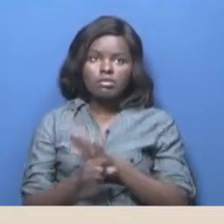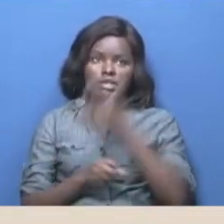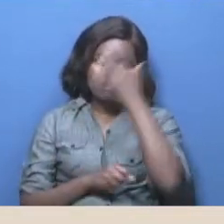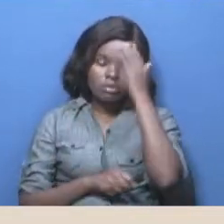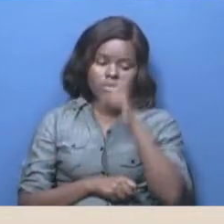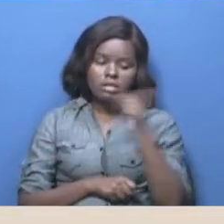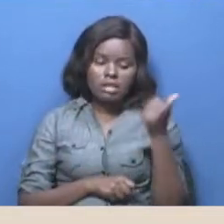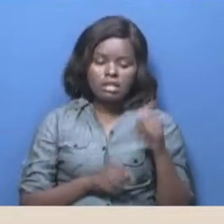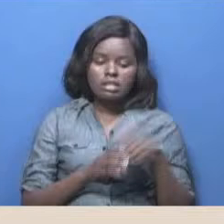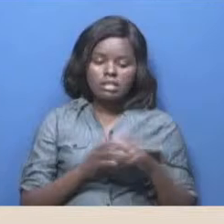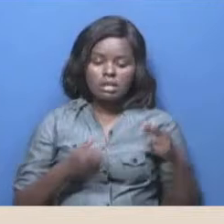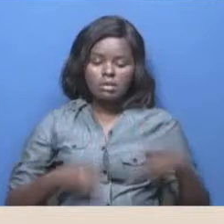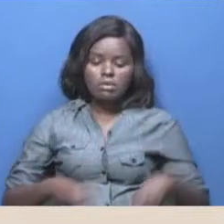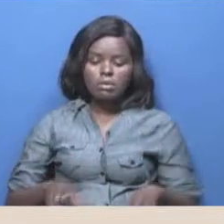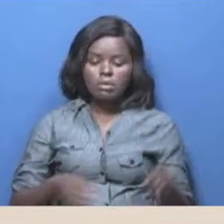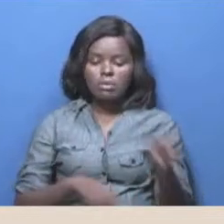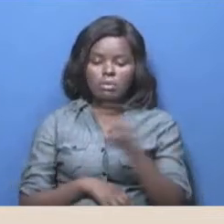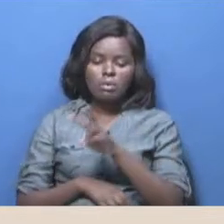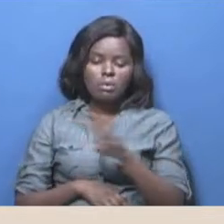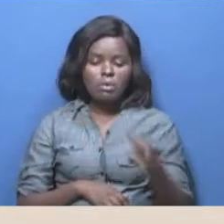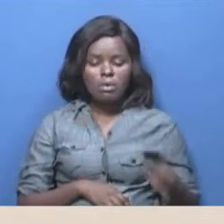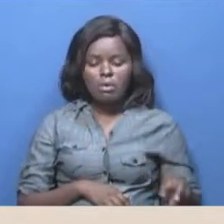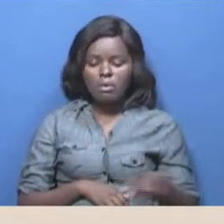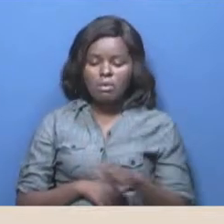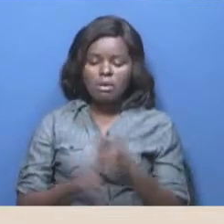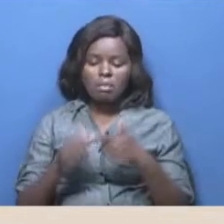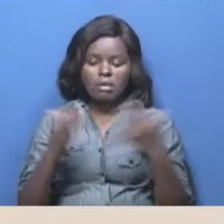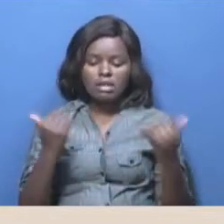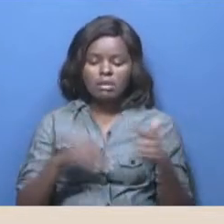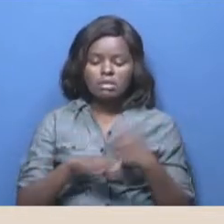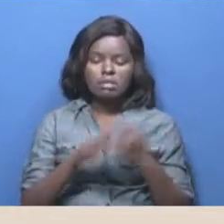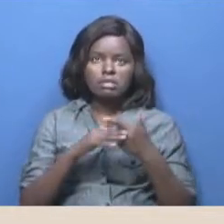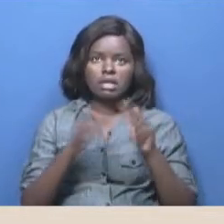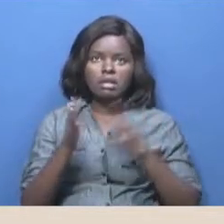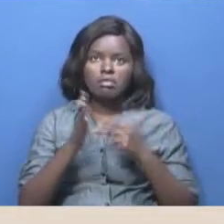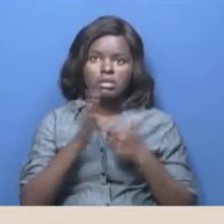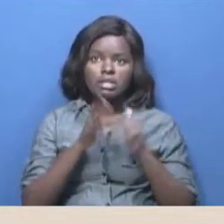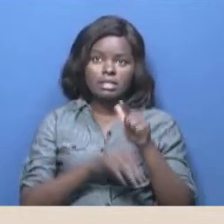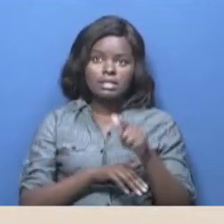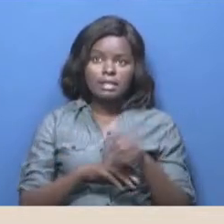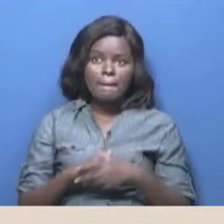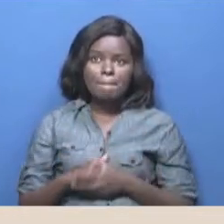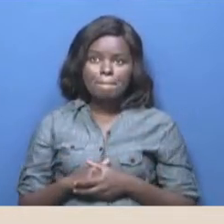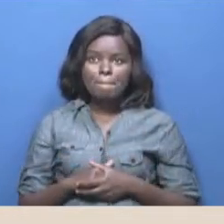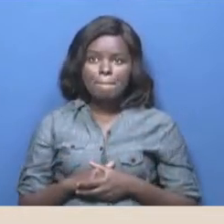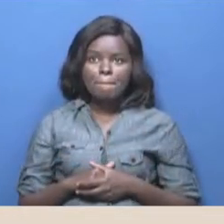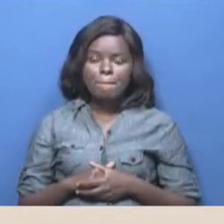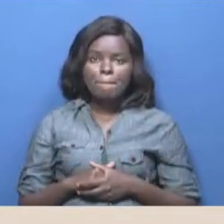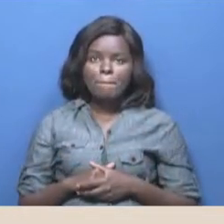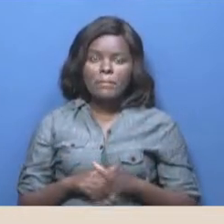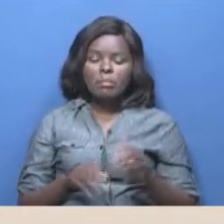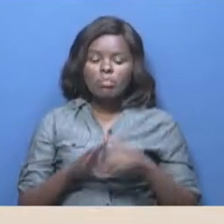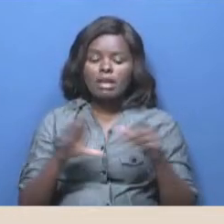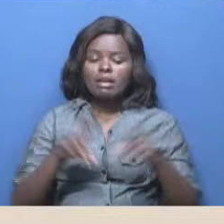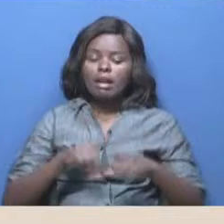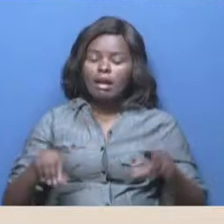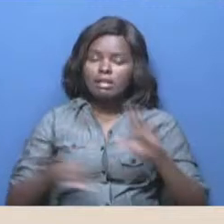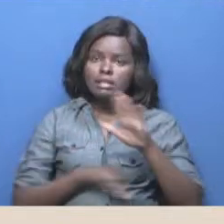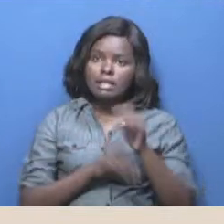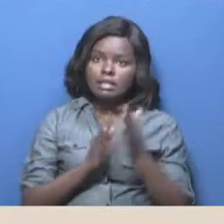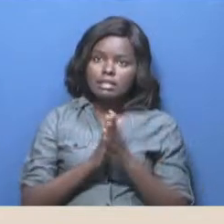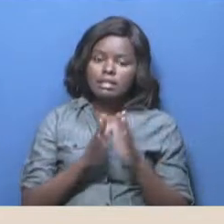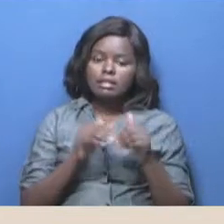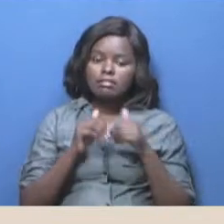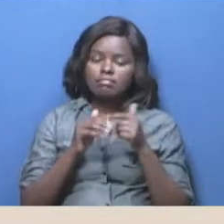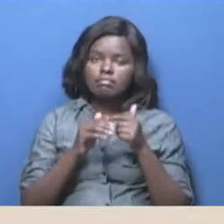maratũra gũkũ barabara makĩerera, no rĩu kuma mambia project ĩno yao makoretwo makĩingĩra thĩinĩ wa mĩgũnda yao na gũtuĩra thungura